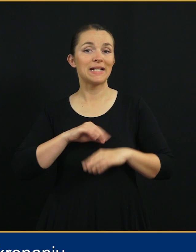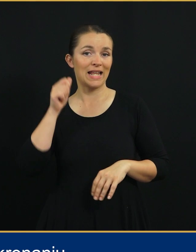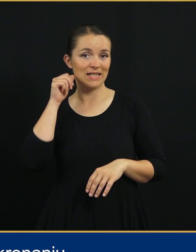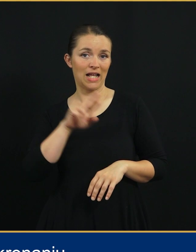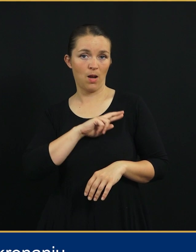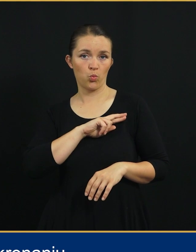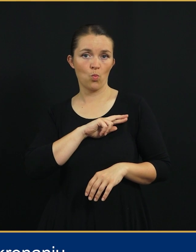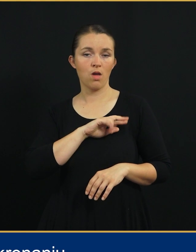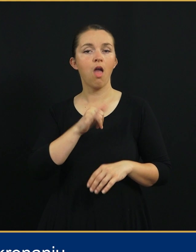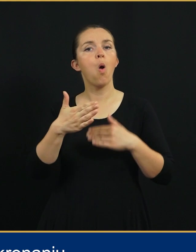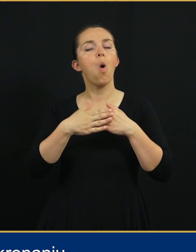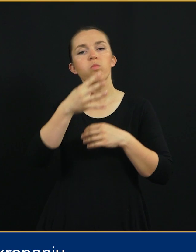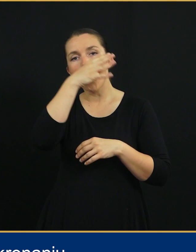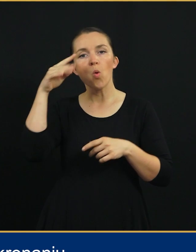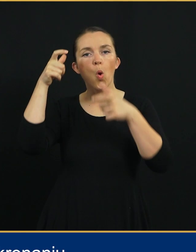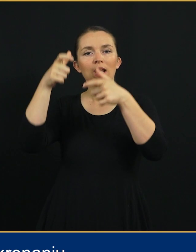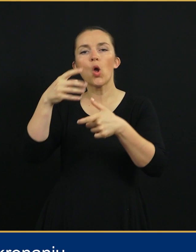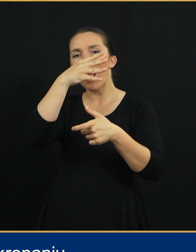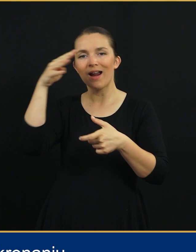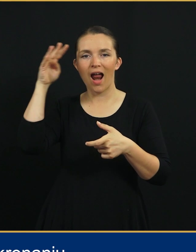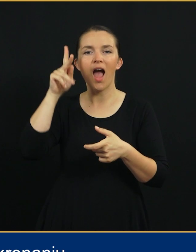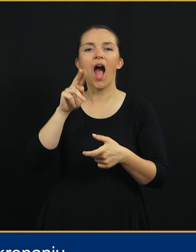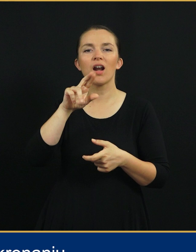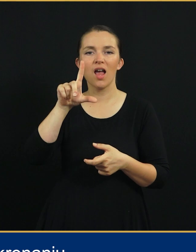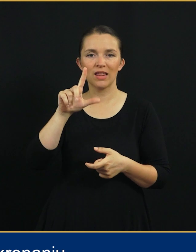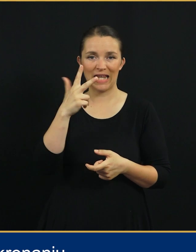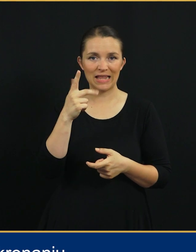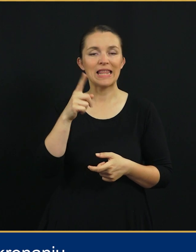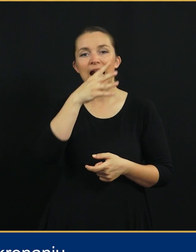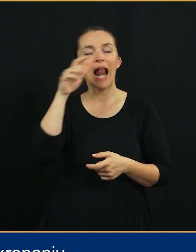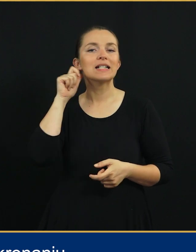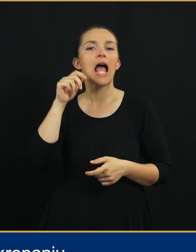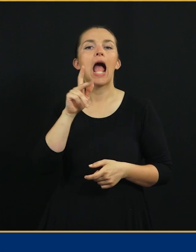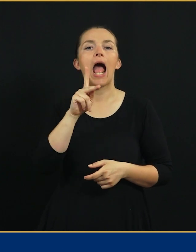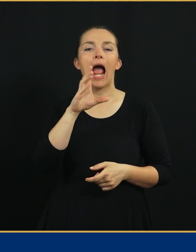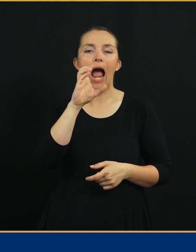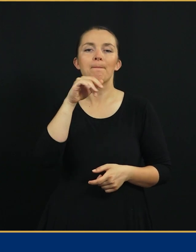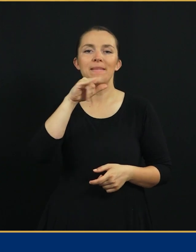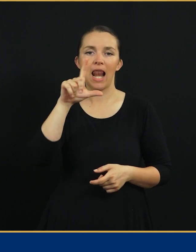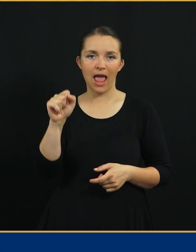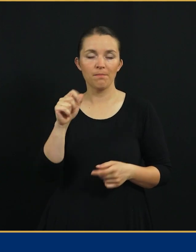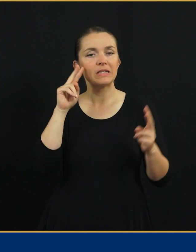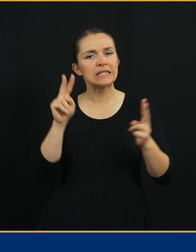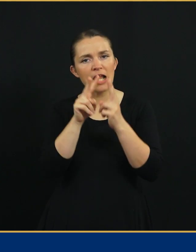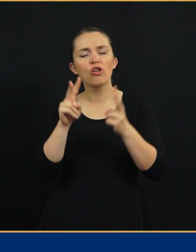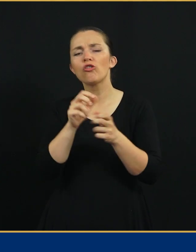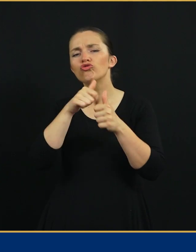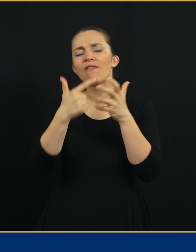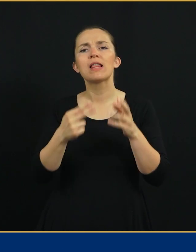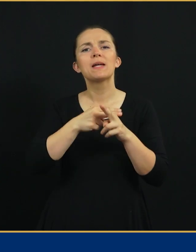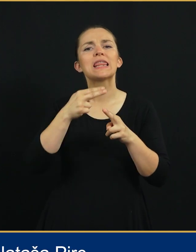Predsednica republike se je ob kronanju kralja Karla III. In kraljice Kamile srečala s številnimi